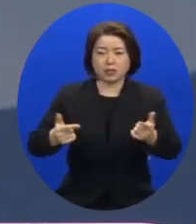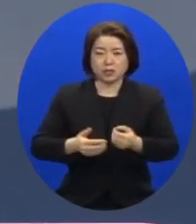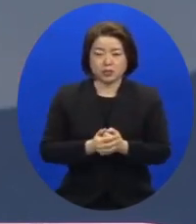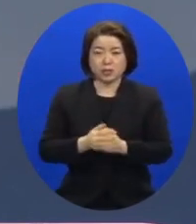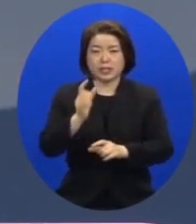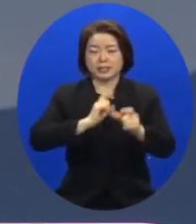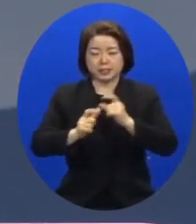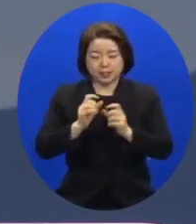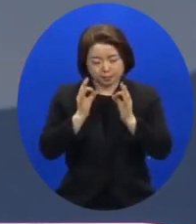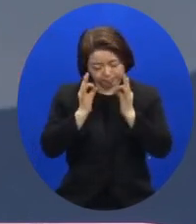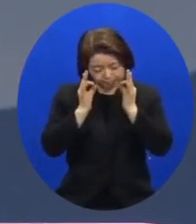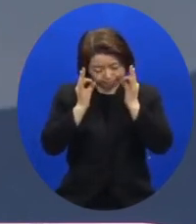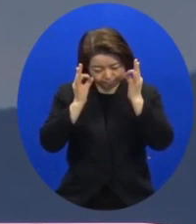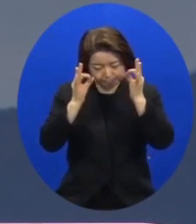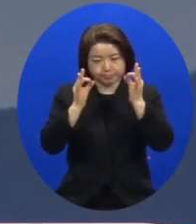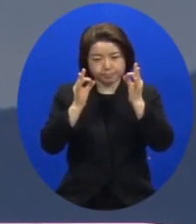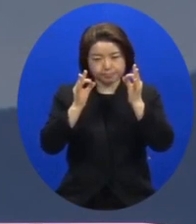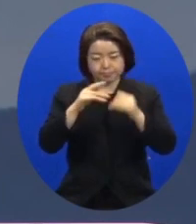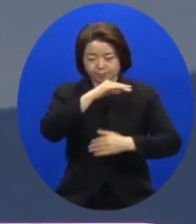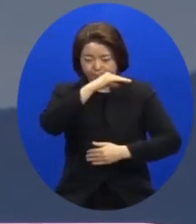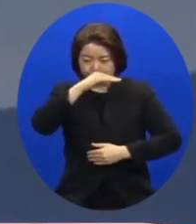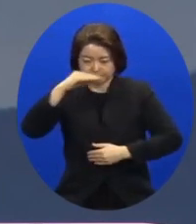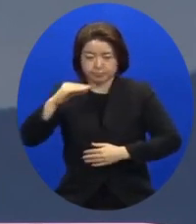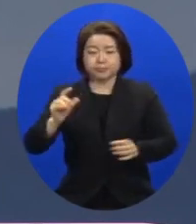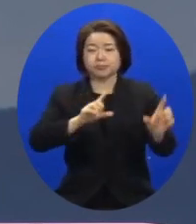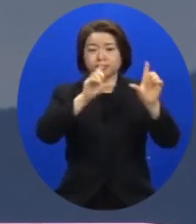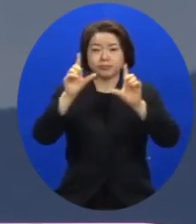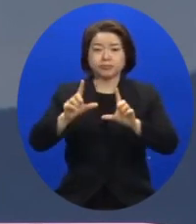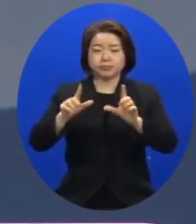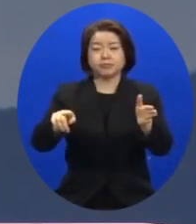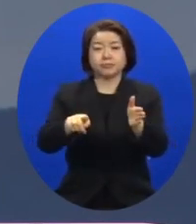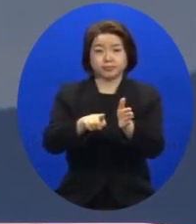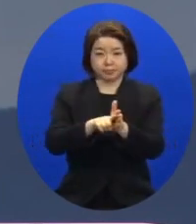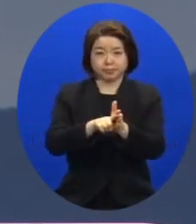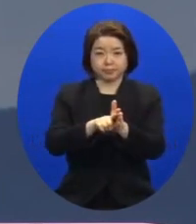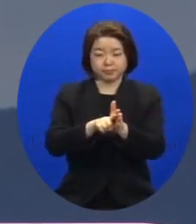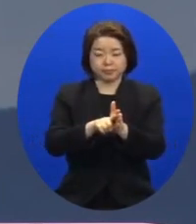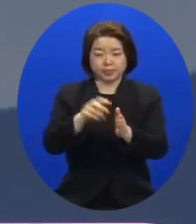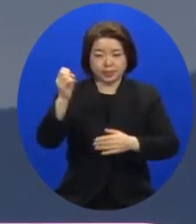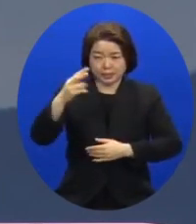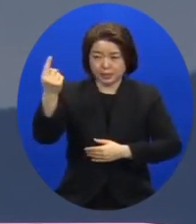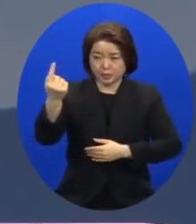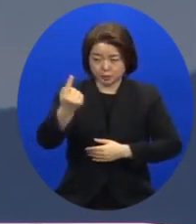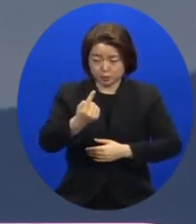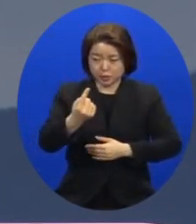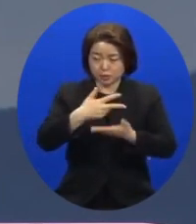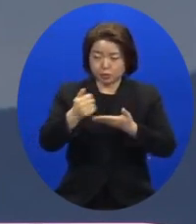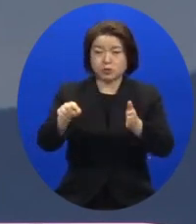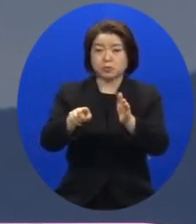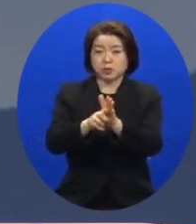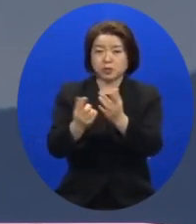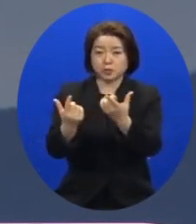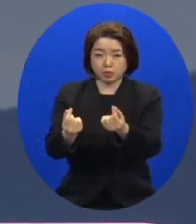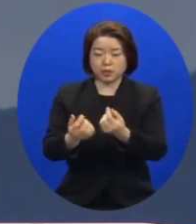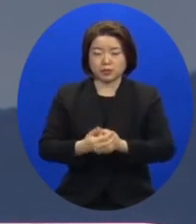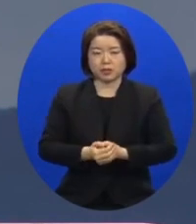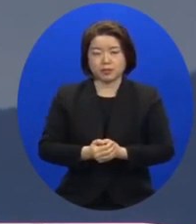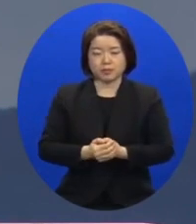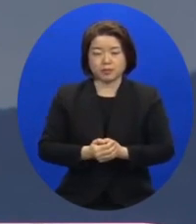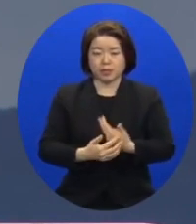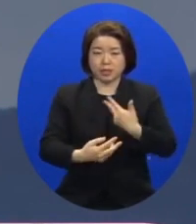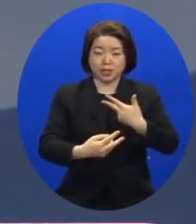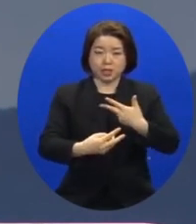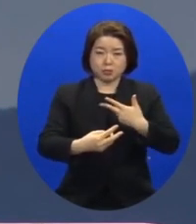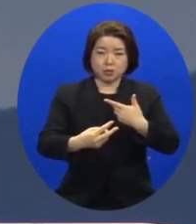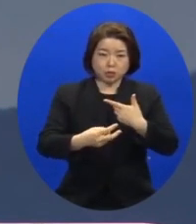더욱 성실히 열심히 올바로 사는 신앙이 재림 신앙 입니다 누가복음 17장 3